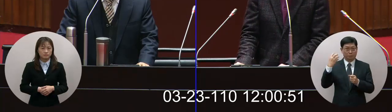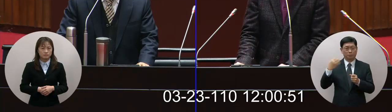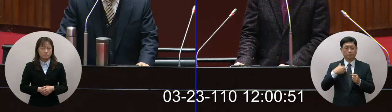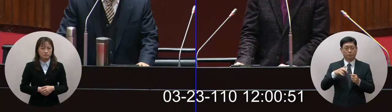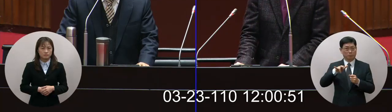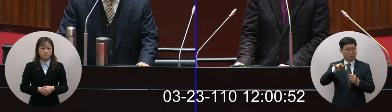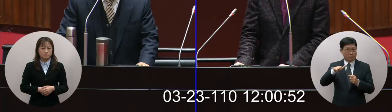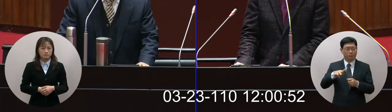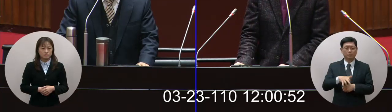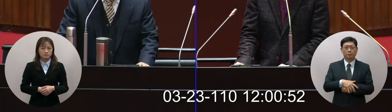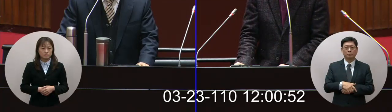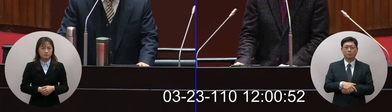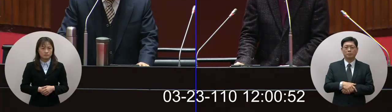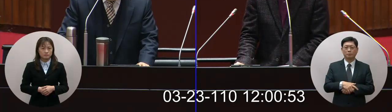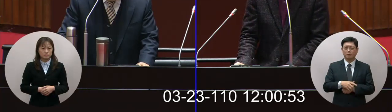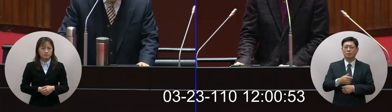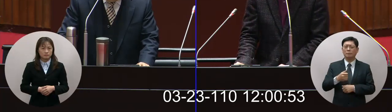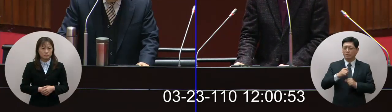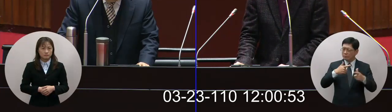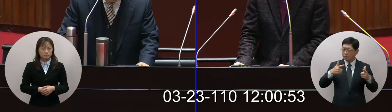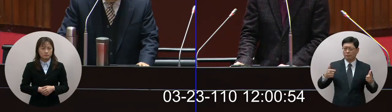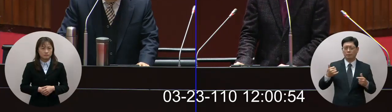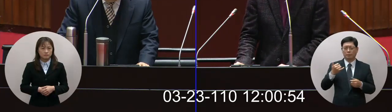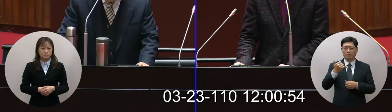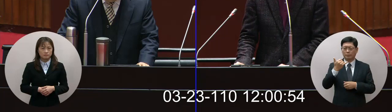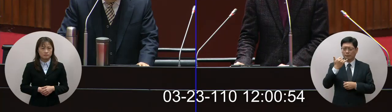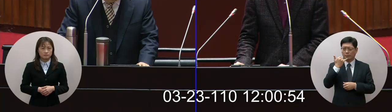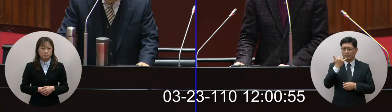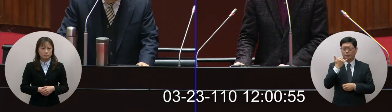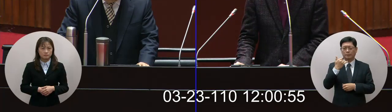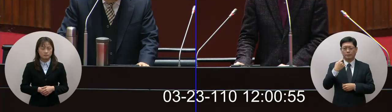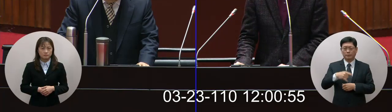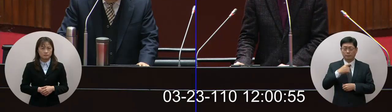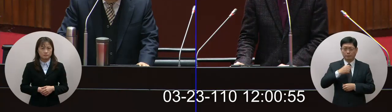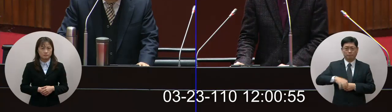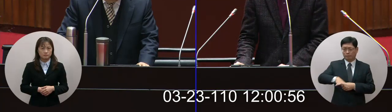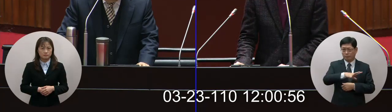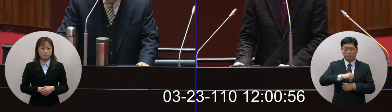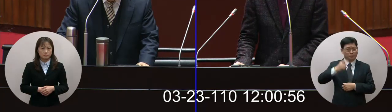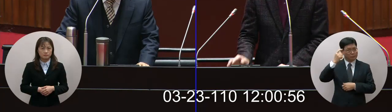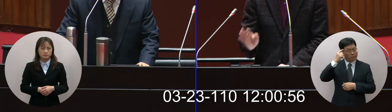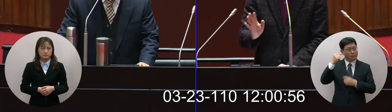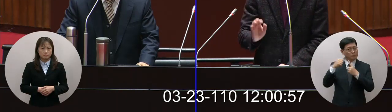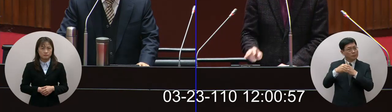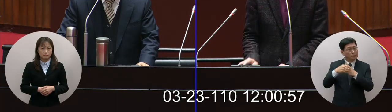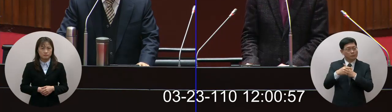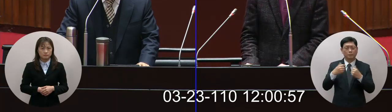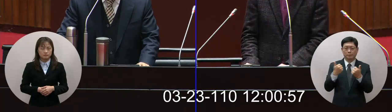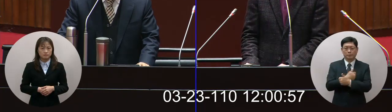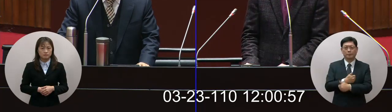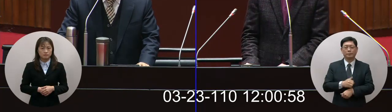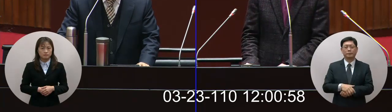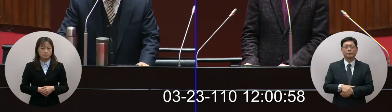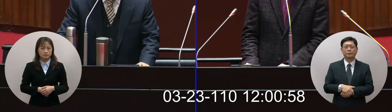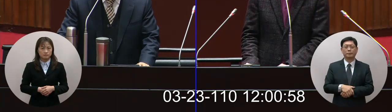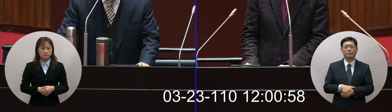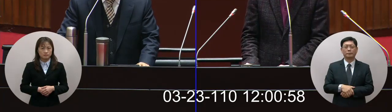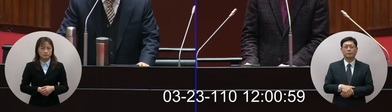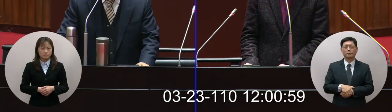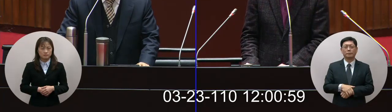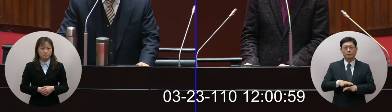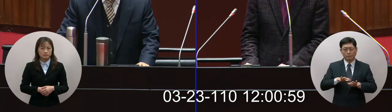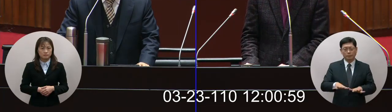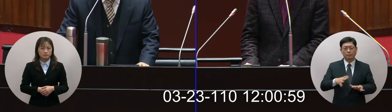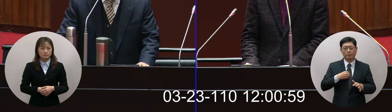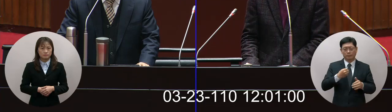这个战机也好，应该有一些很多的这个全方位的思考跟一些替代的方案，在